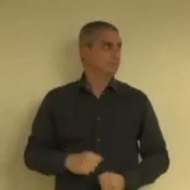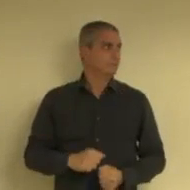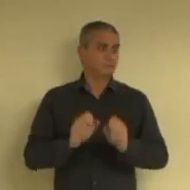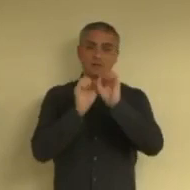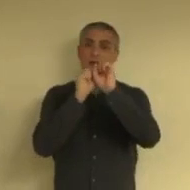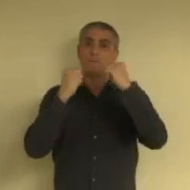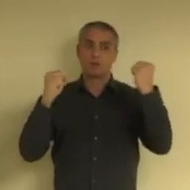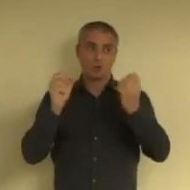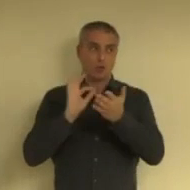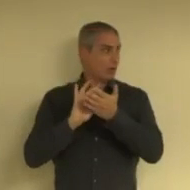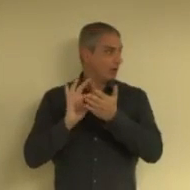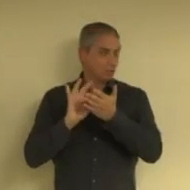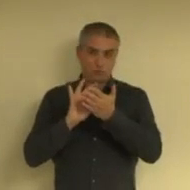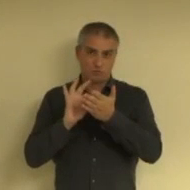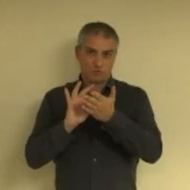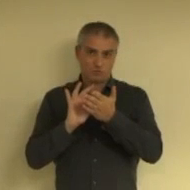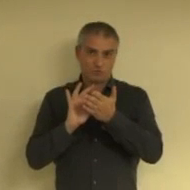בתורה כתוב,